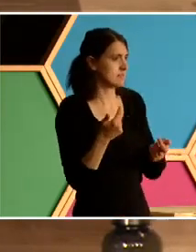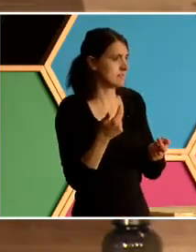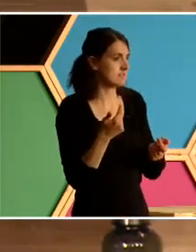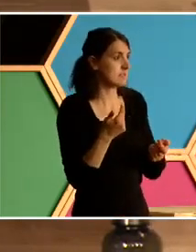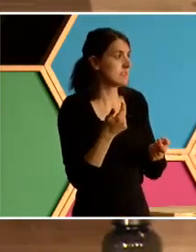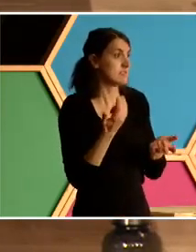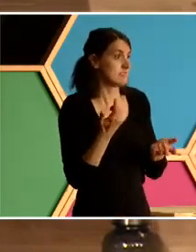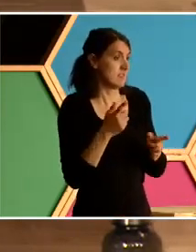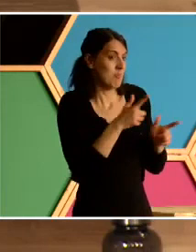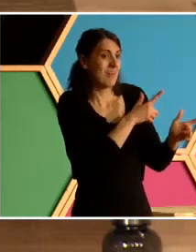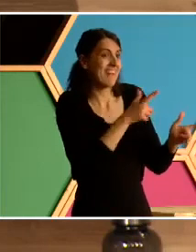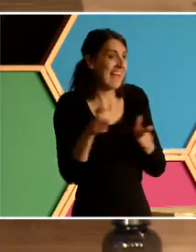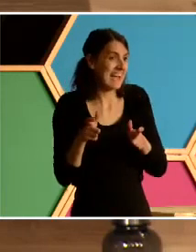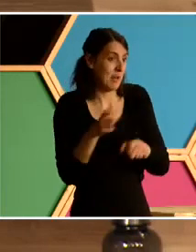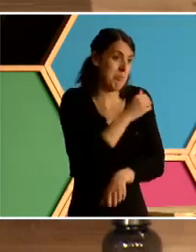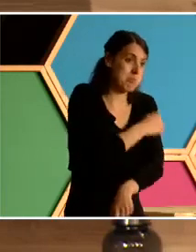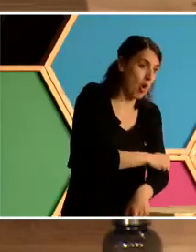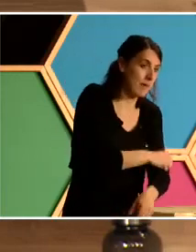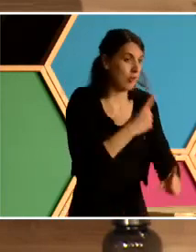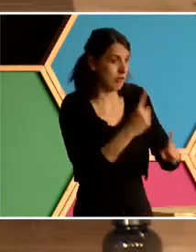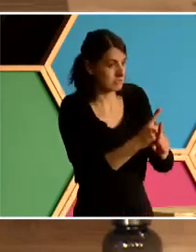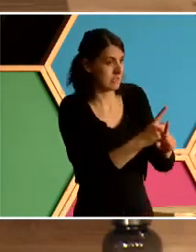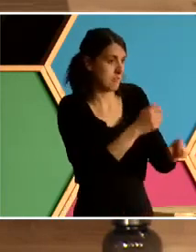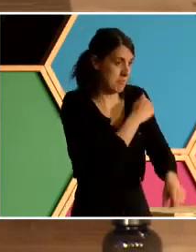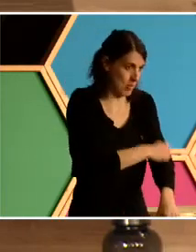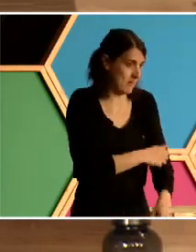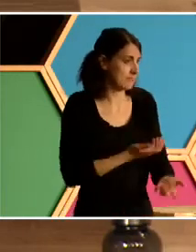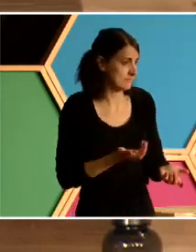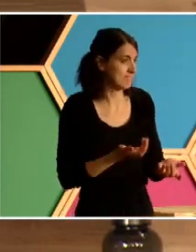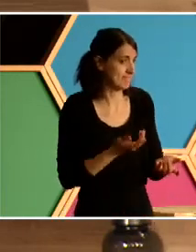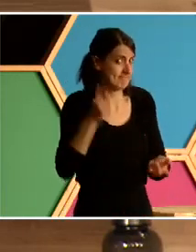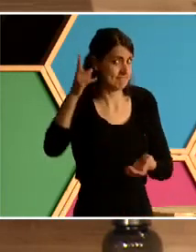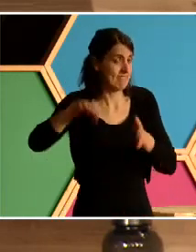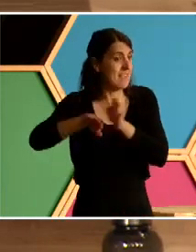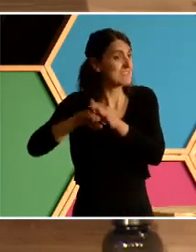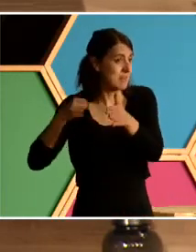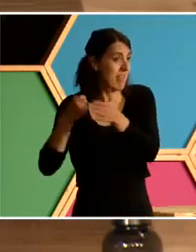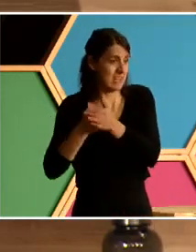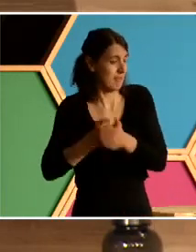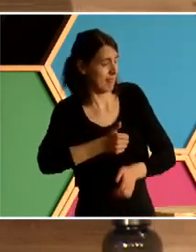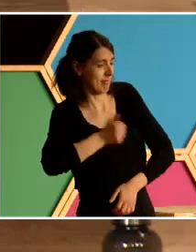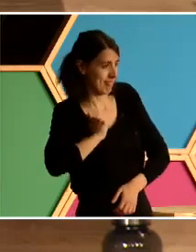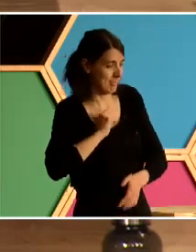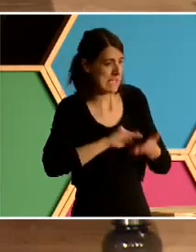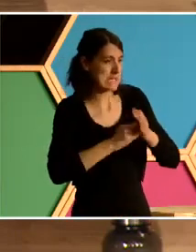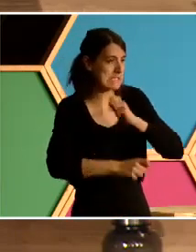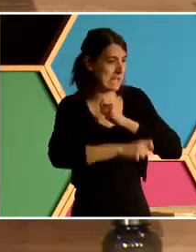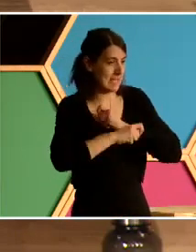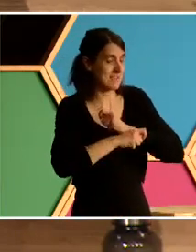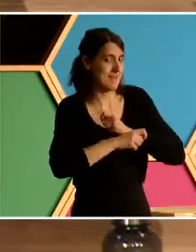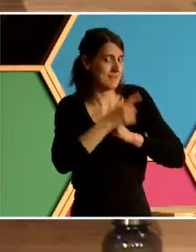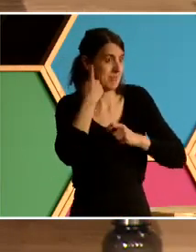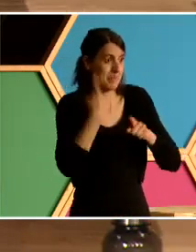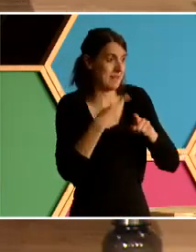dels pobres contra els pobres, de l'últim contra el penúltim, que és una estratègia molt útil per desviar l'atenció i no mirar cap a qui té